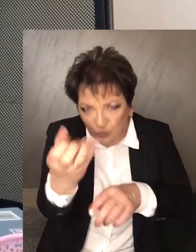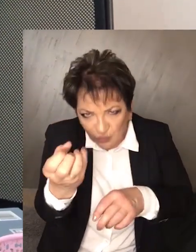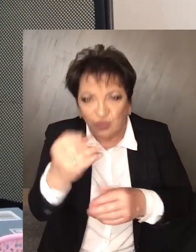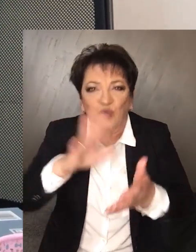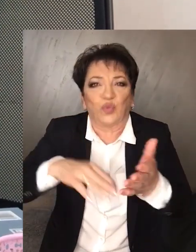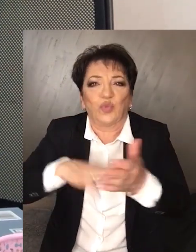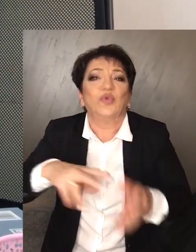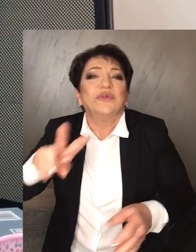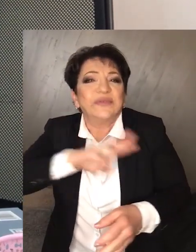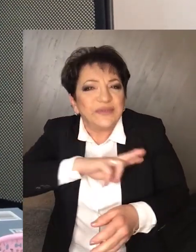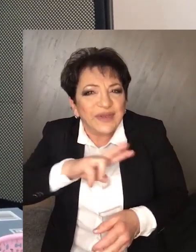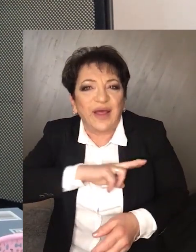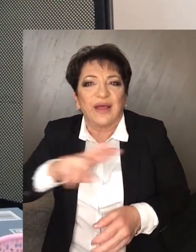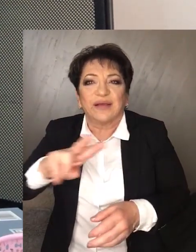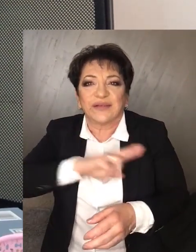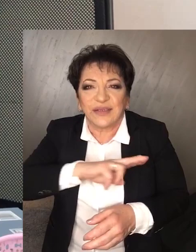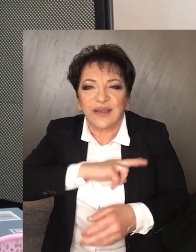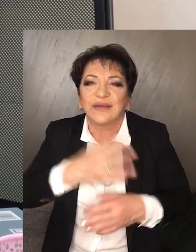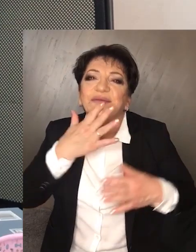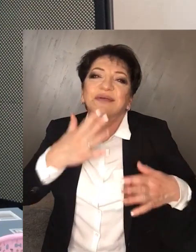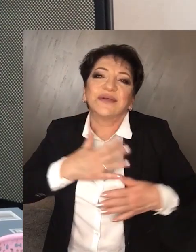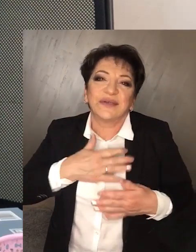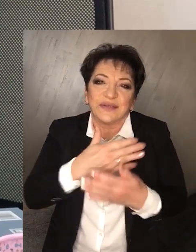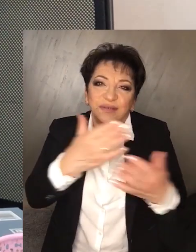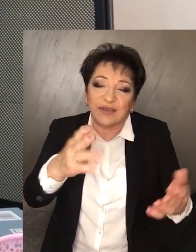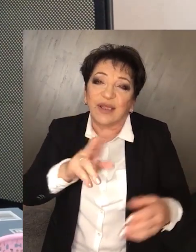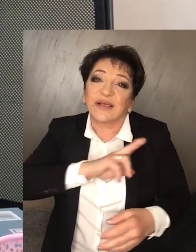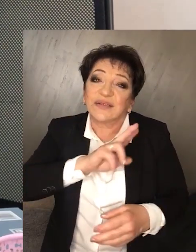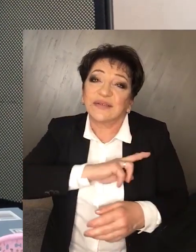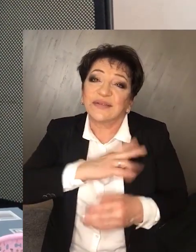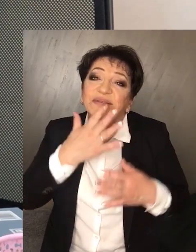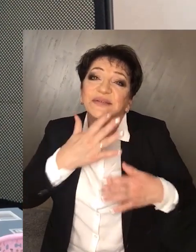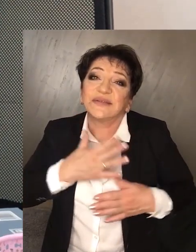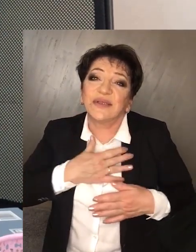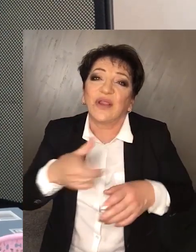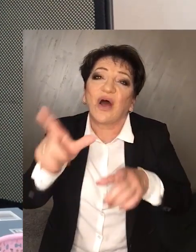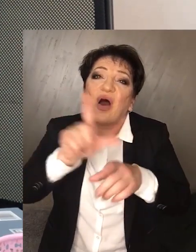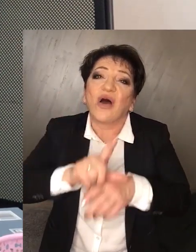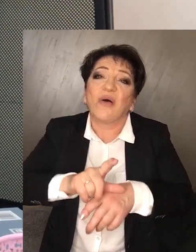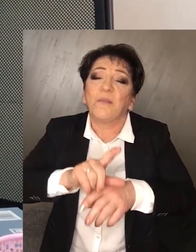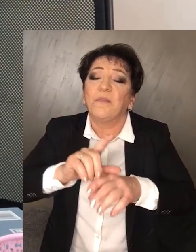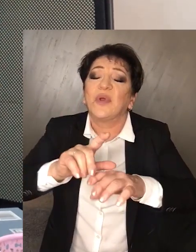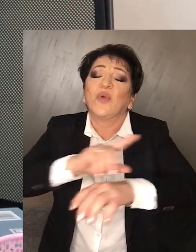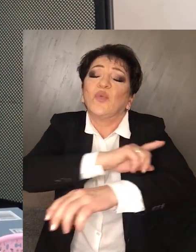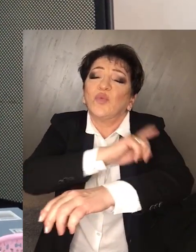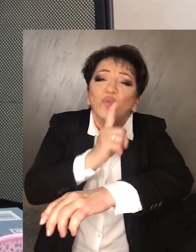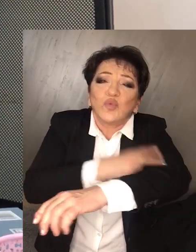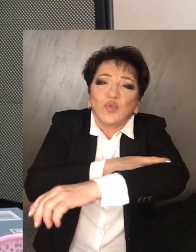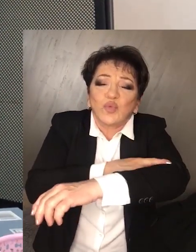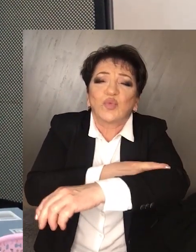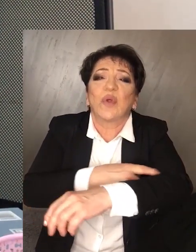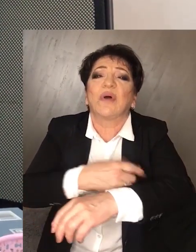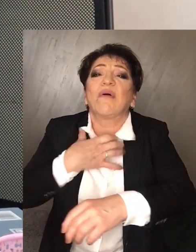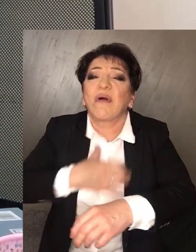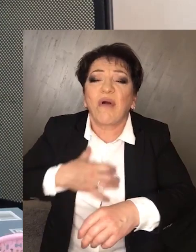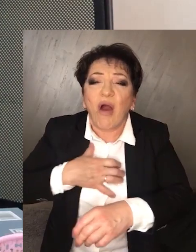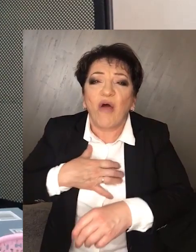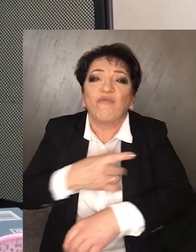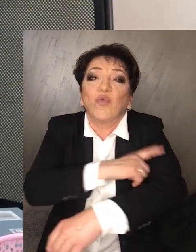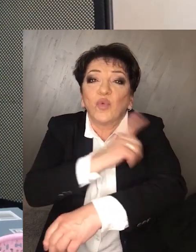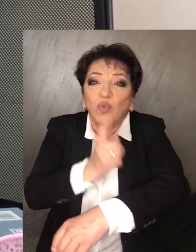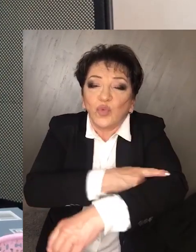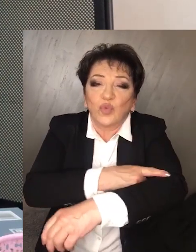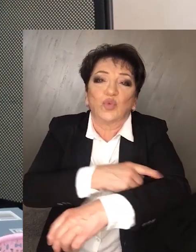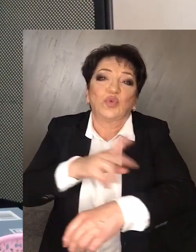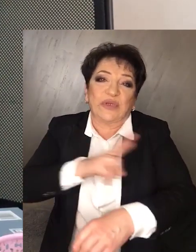կսիրեն, դուք սիրեք, ձեզ չեն սիրի, դուք էլի սիրեք, ուղղակի սիրեք ու սիրեք, սերը աշխարհի ամենահզոր